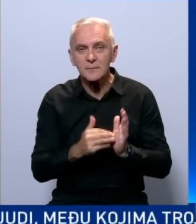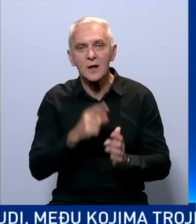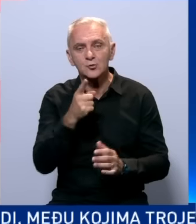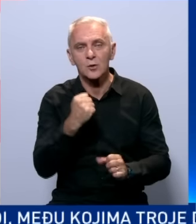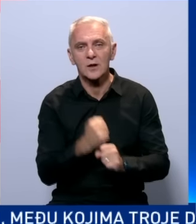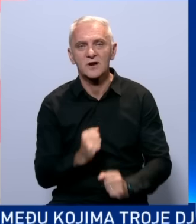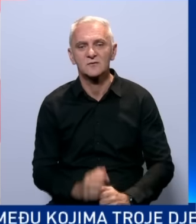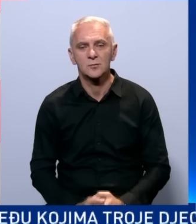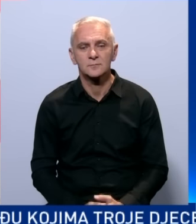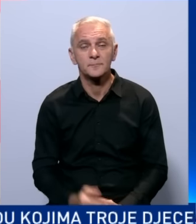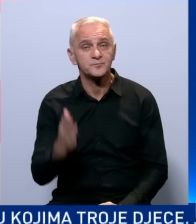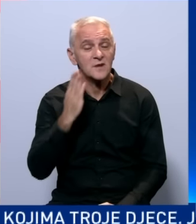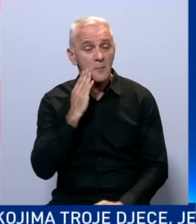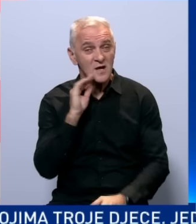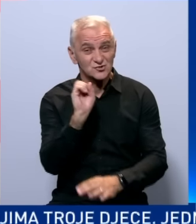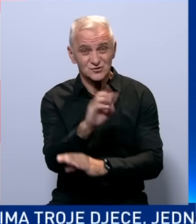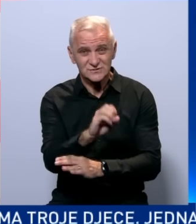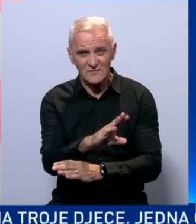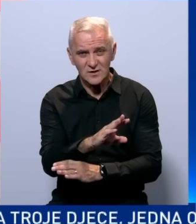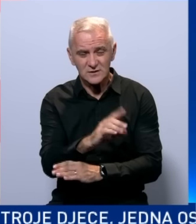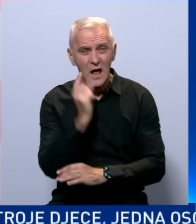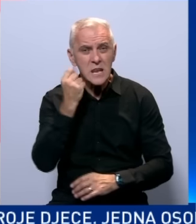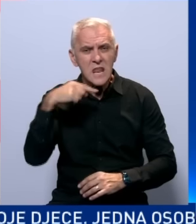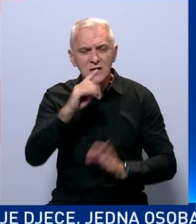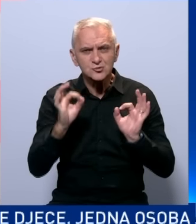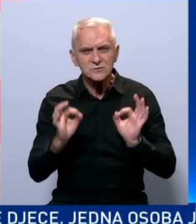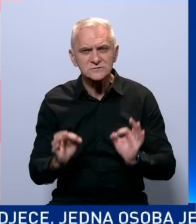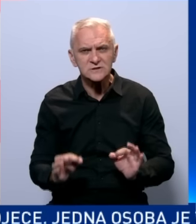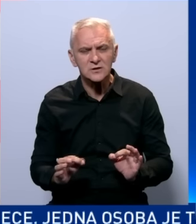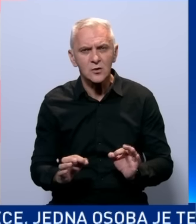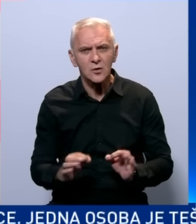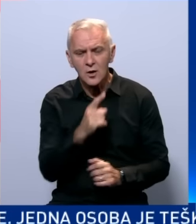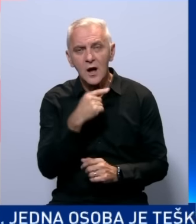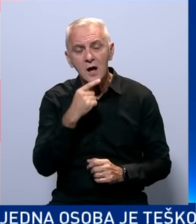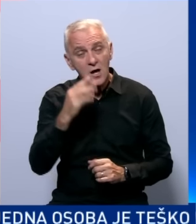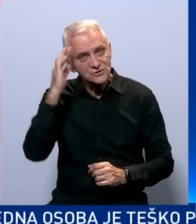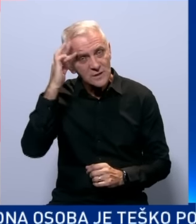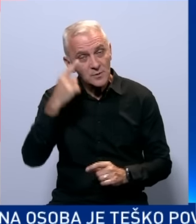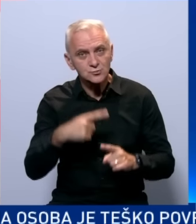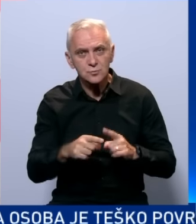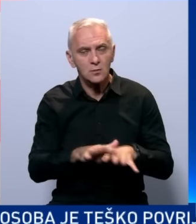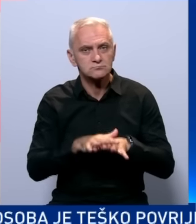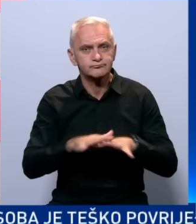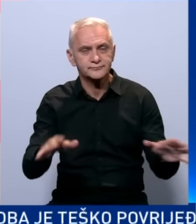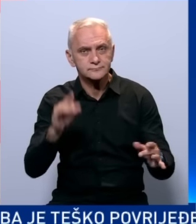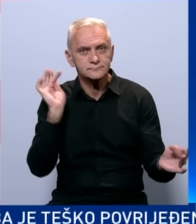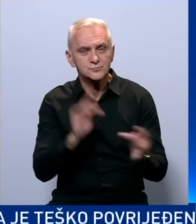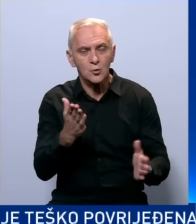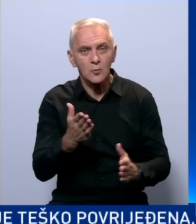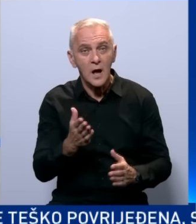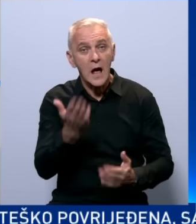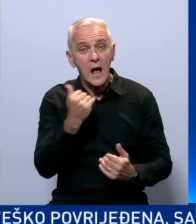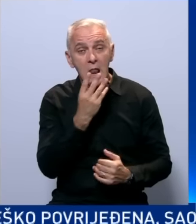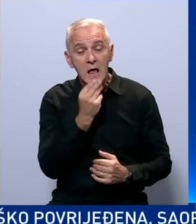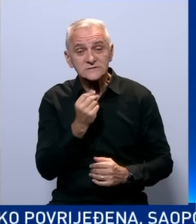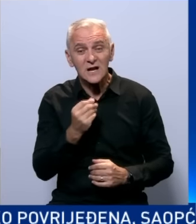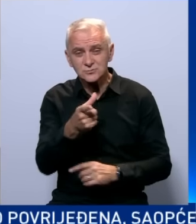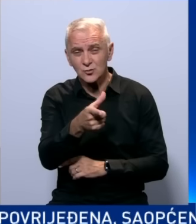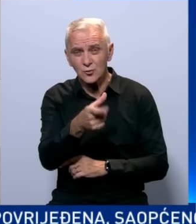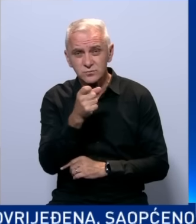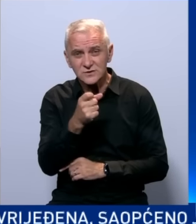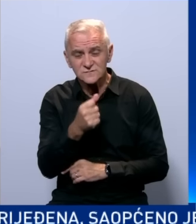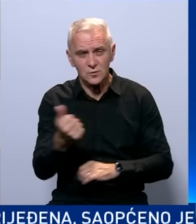ostvarimo. Američki savjetnik za nacionalnu sigurnost Jake Sullivan rekao je da je zabrinut zbog eskalacije, ali da je izraelsko ubistvo jednog od